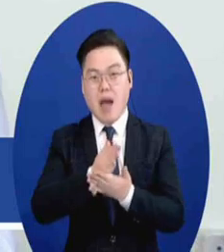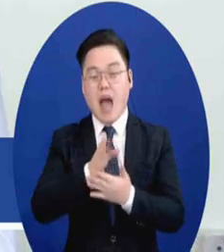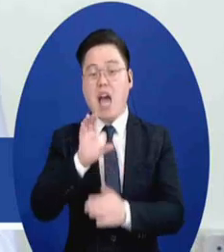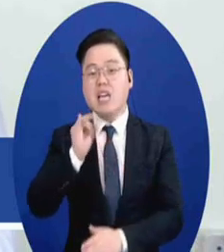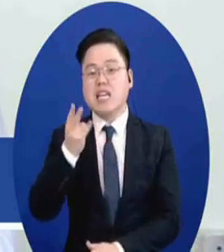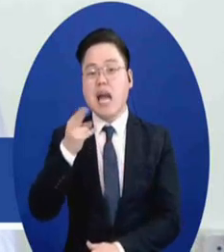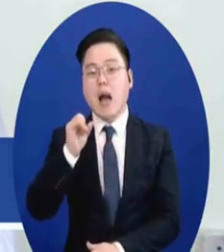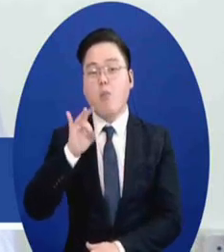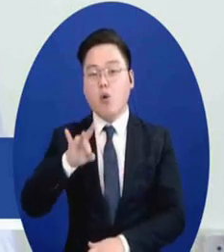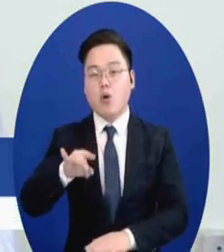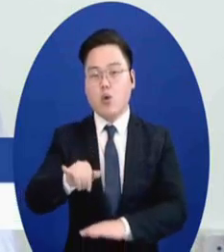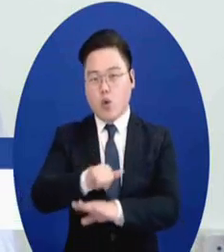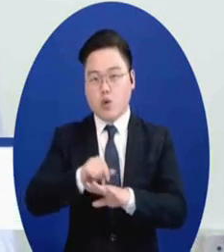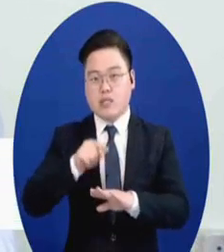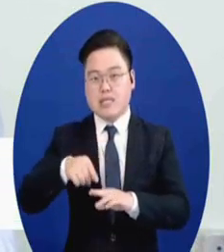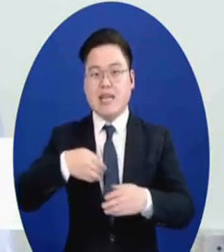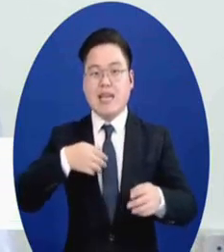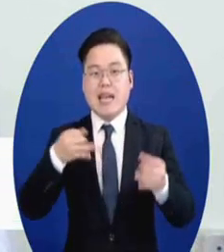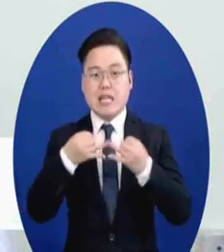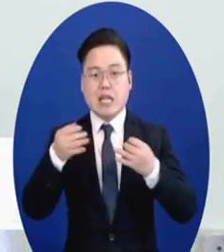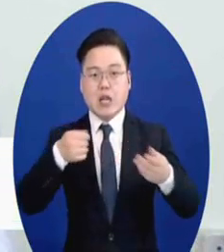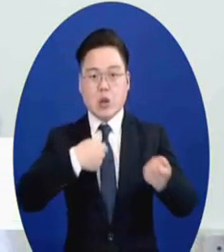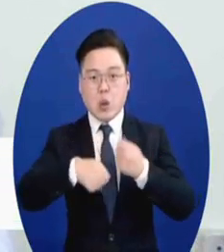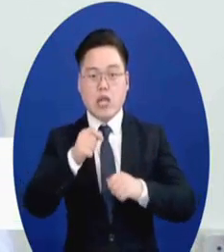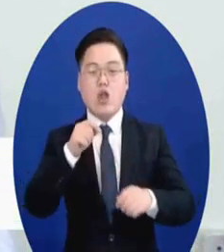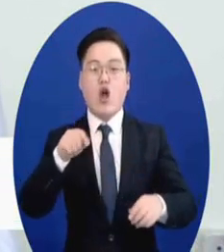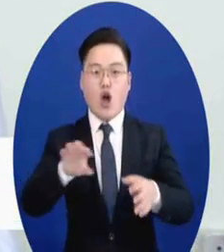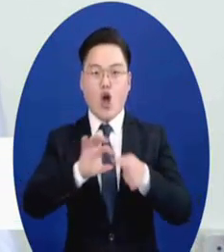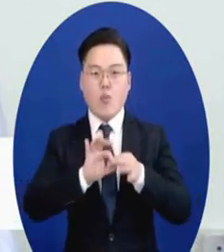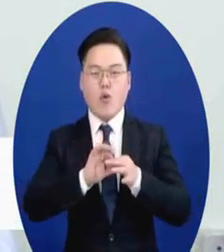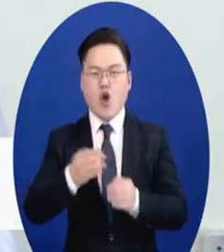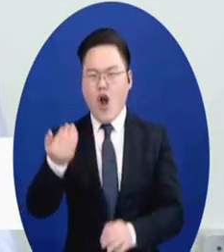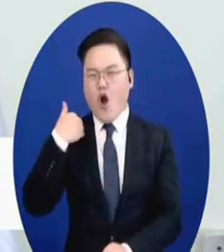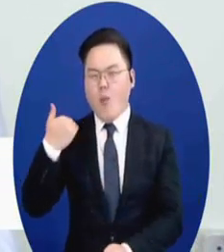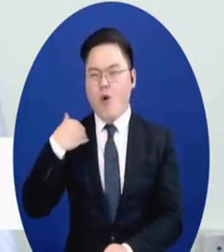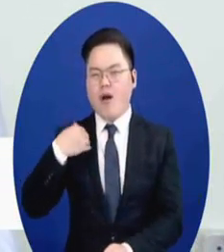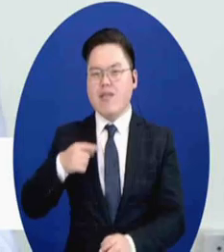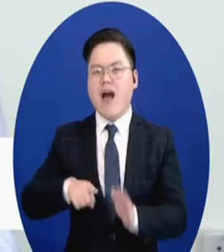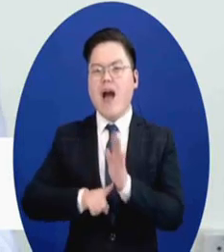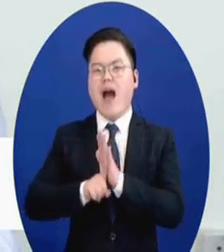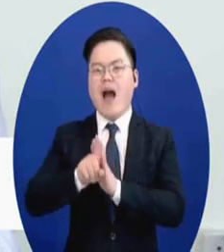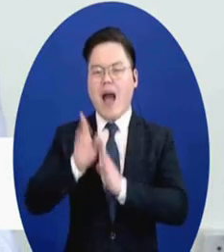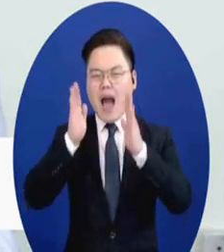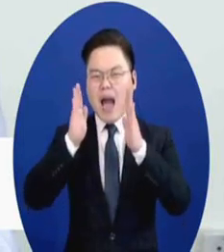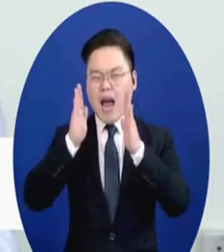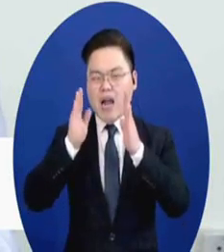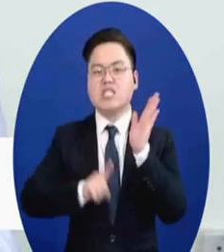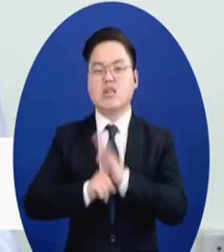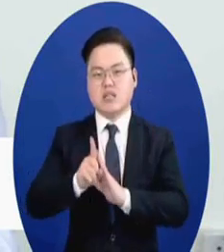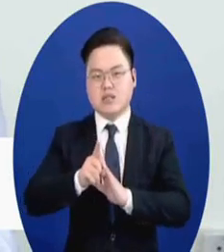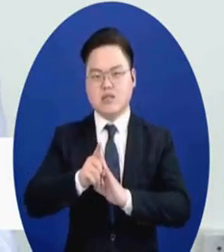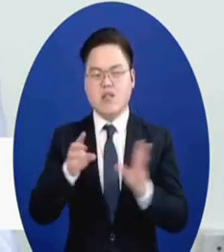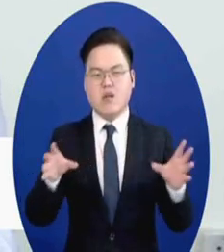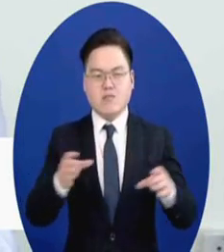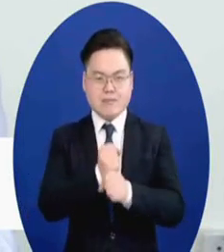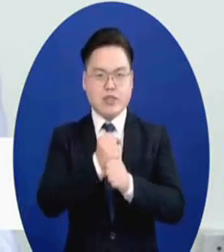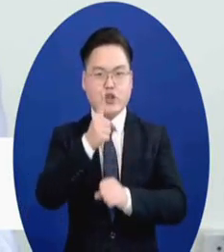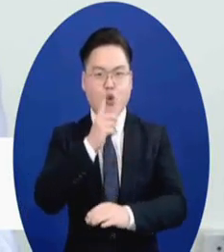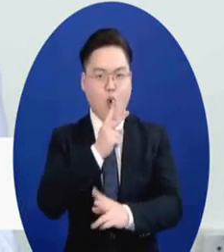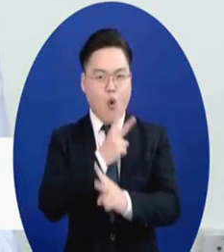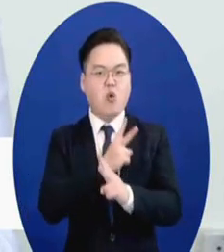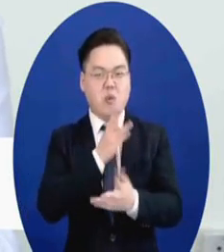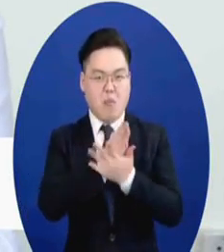энэ худалдаа цахим худалдаатай холбоотой асуудал дээр бол маш ихтнээс анхаарсан том хуультай ороо юм бил. Худалдааны нэгдсэн хуультай Америк, Сингапурын